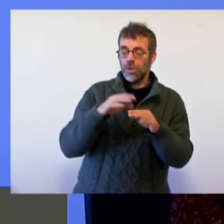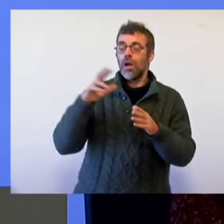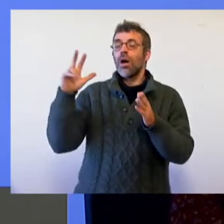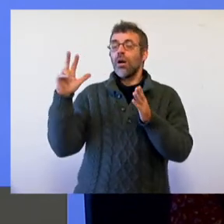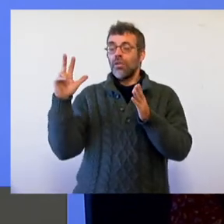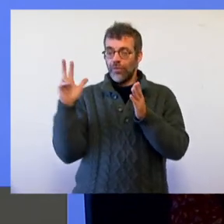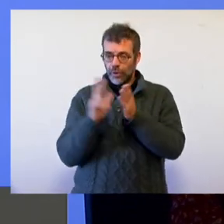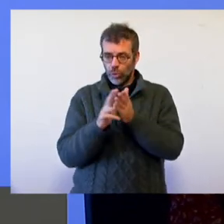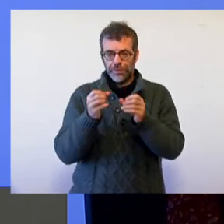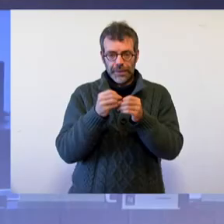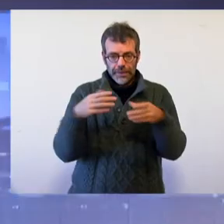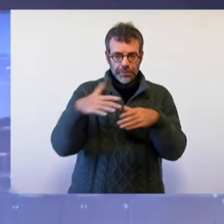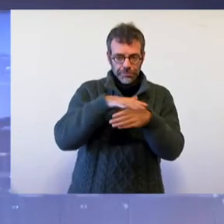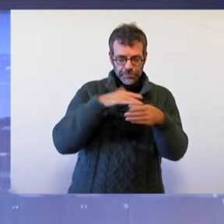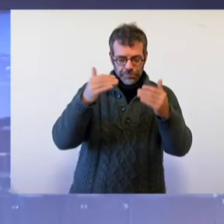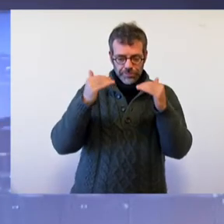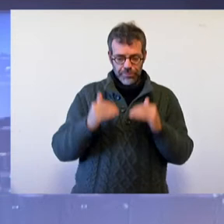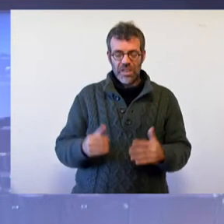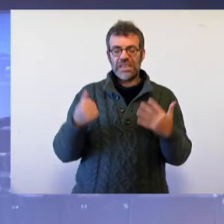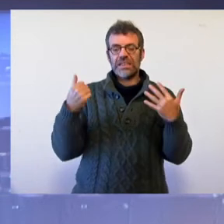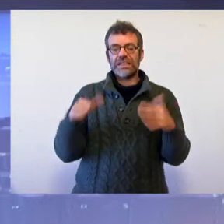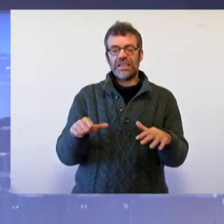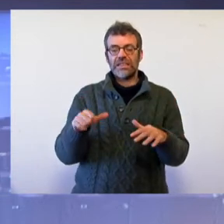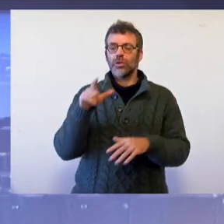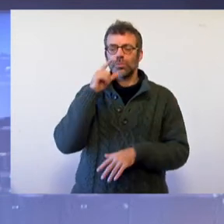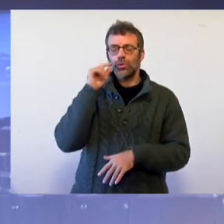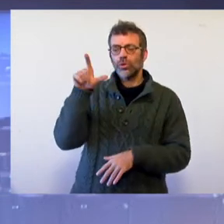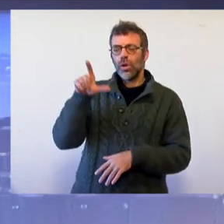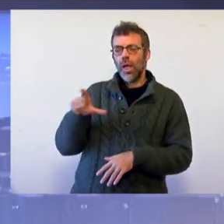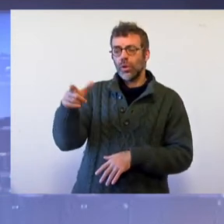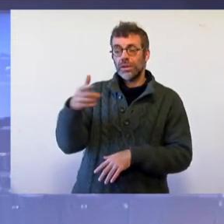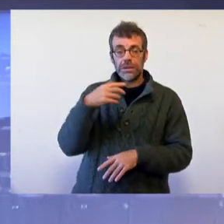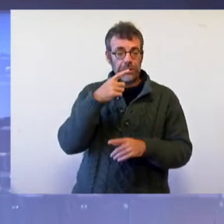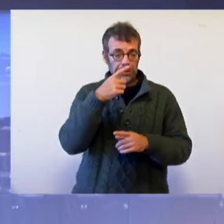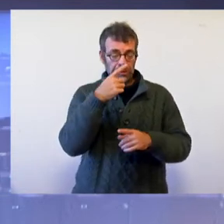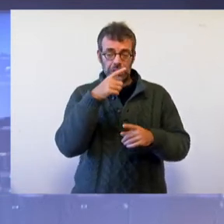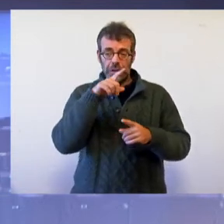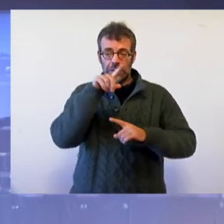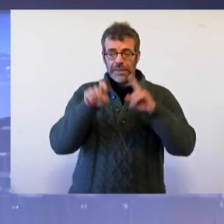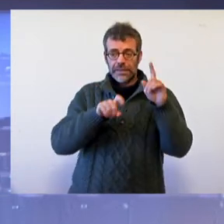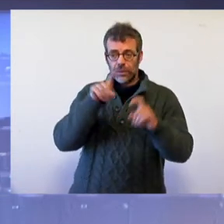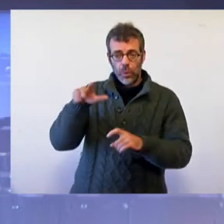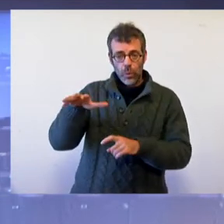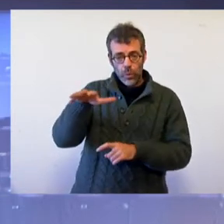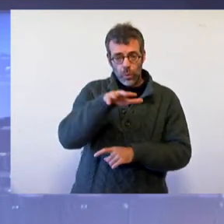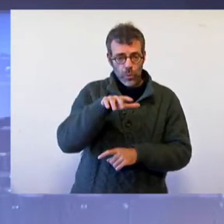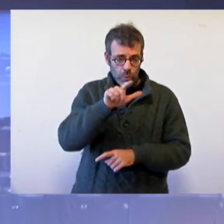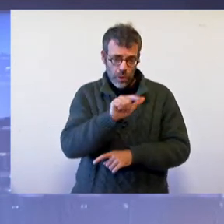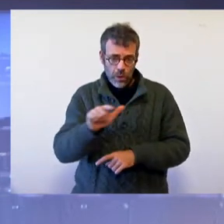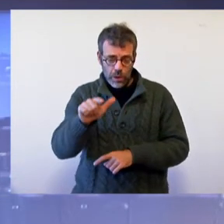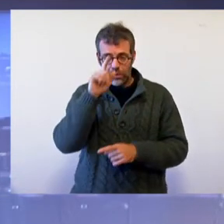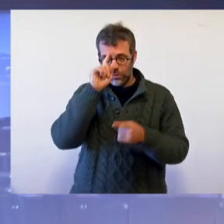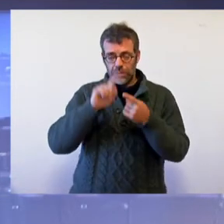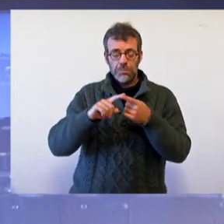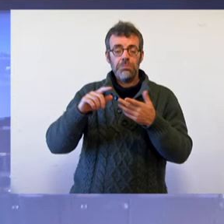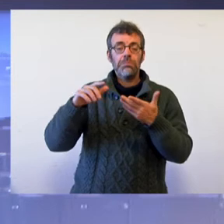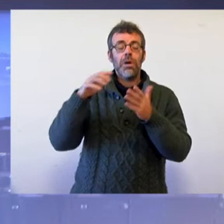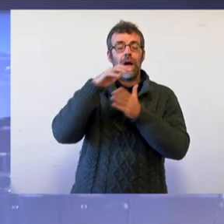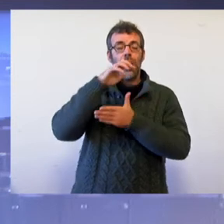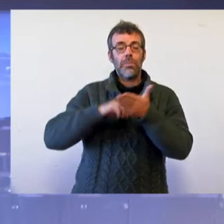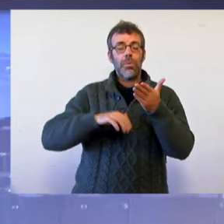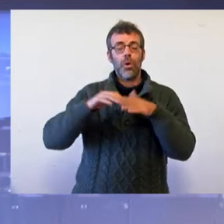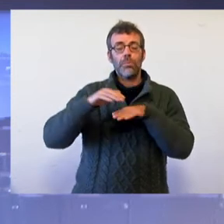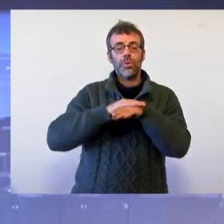Adopté. Affaire numéro 16, M. Laoukiri. Est-ce qu'il y a des questions auprès de lui sur le rapport politique de la ville?